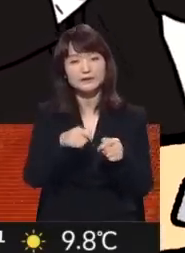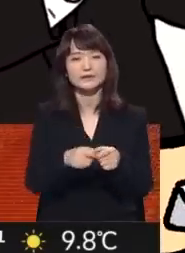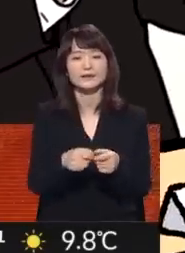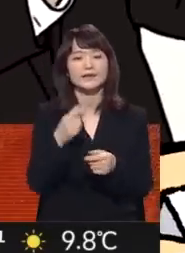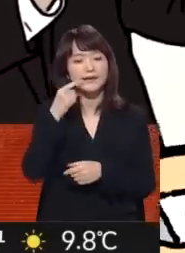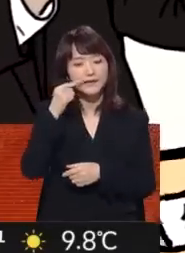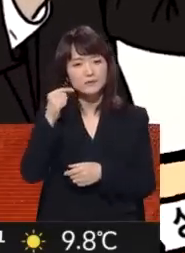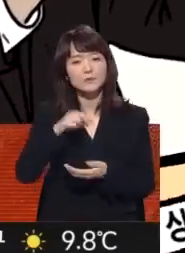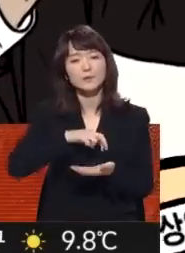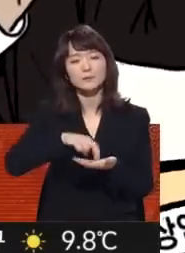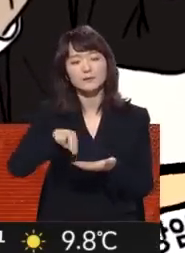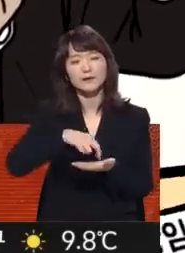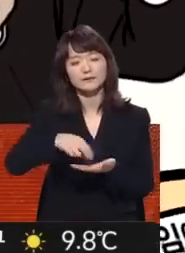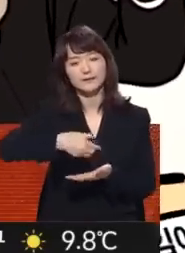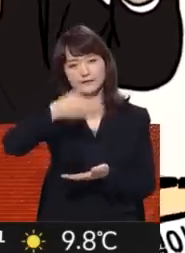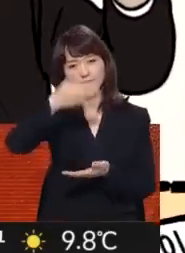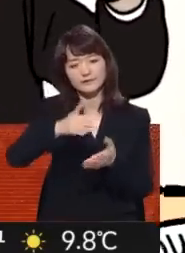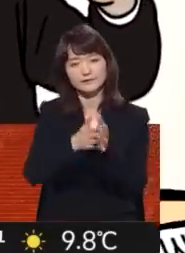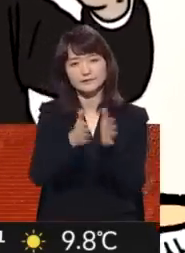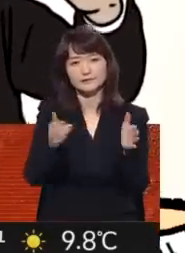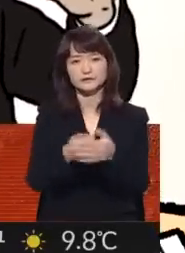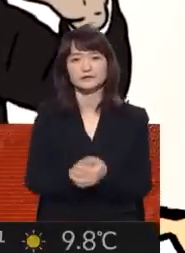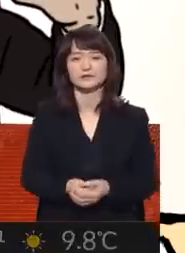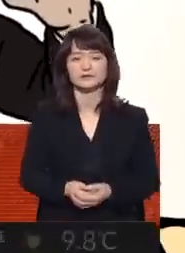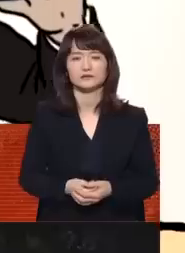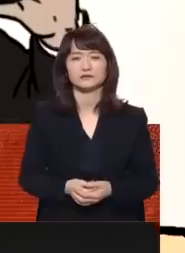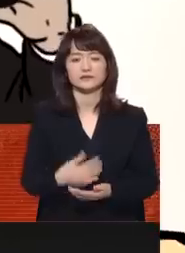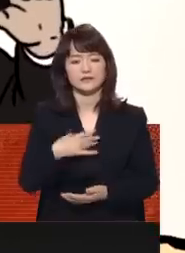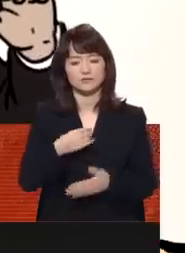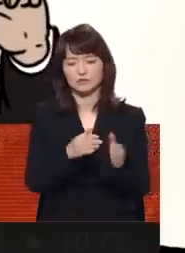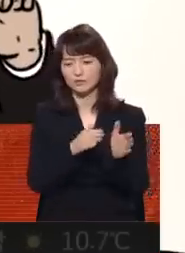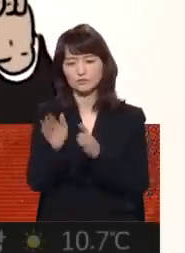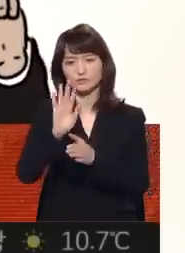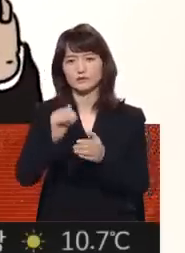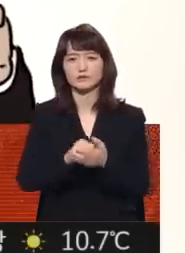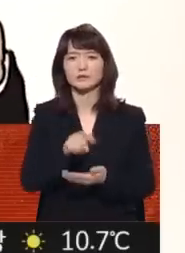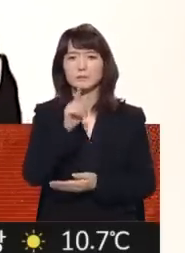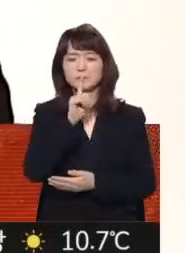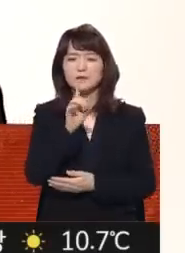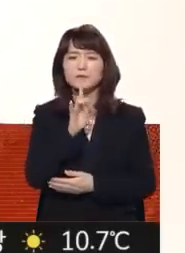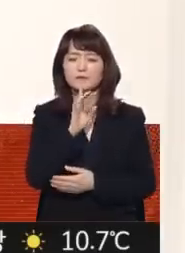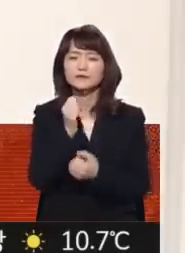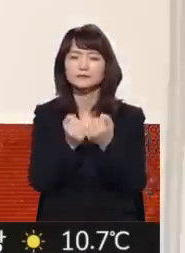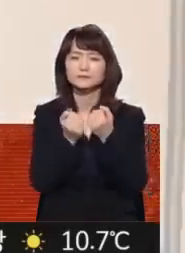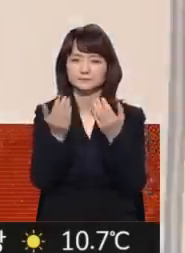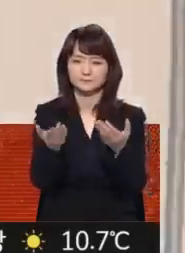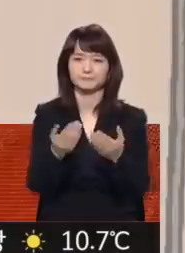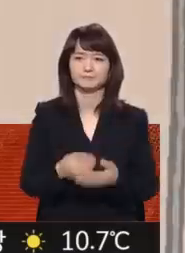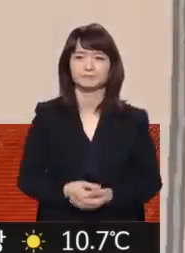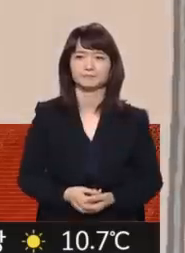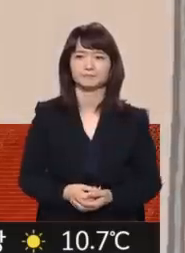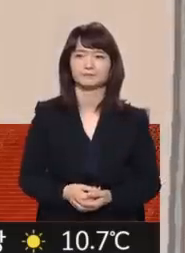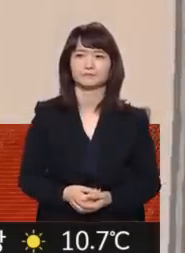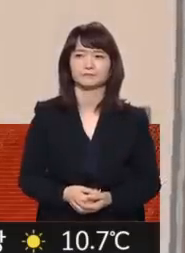자료 영상 일부러 준비하지 않았습니다 제가 말로만 설명드리면 저렇게